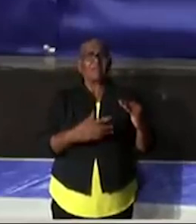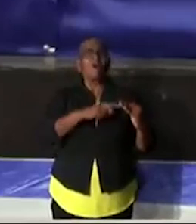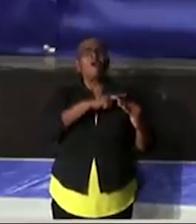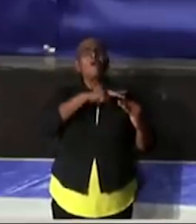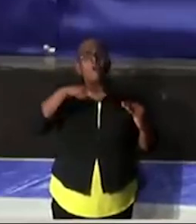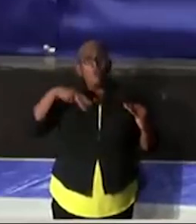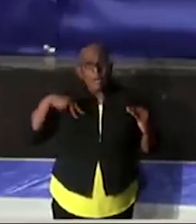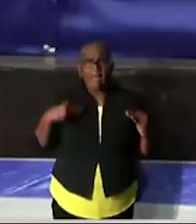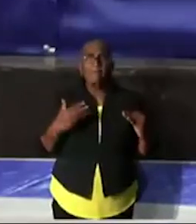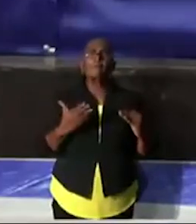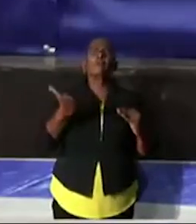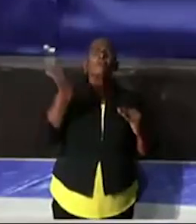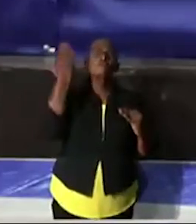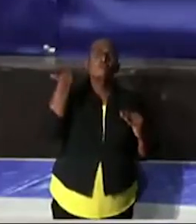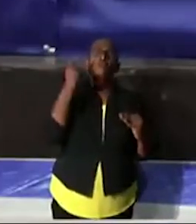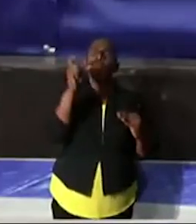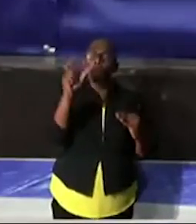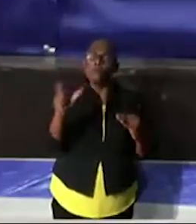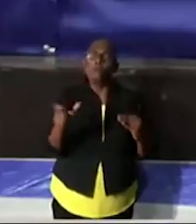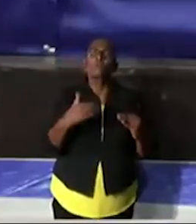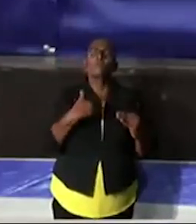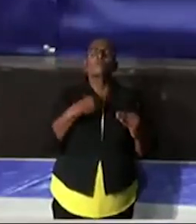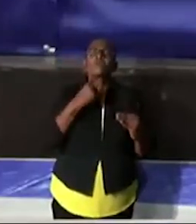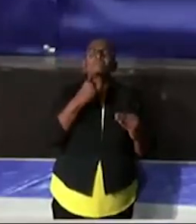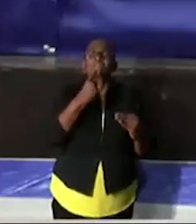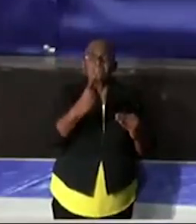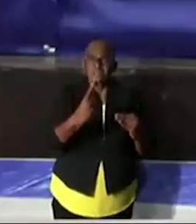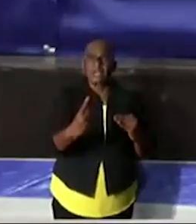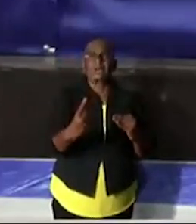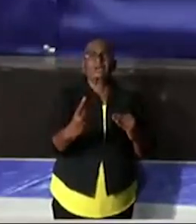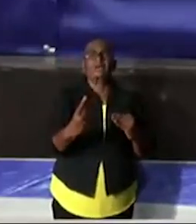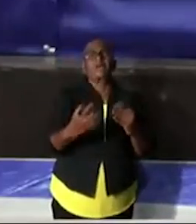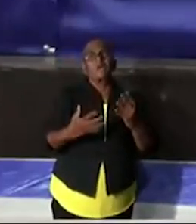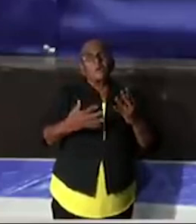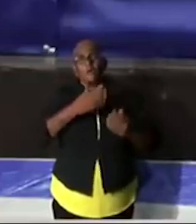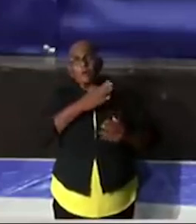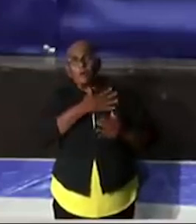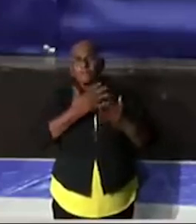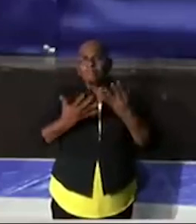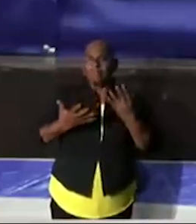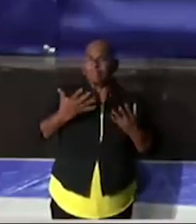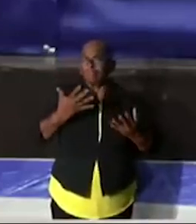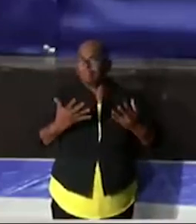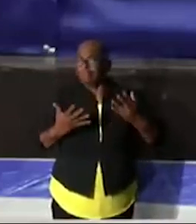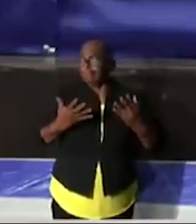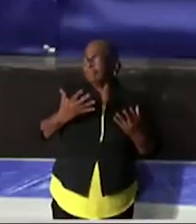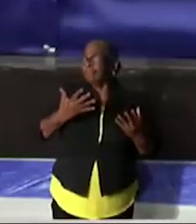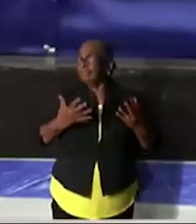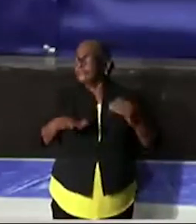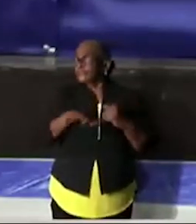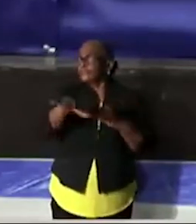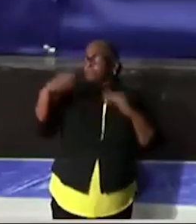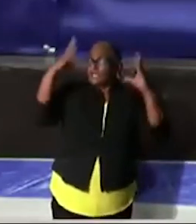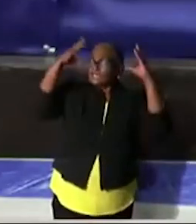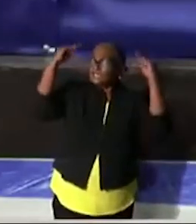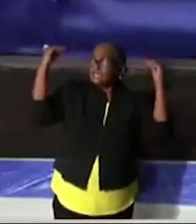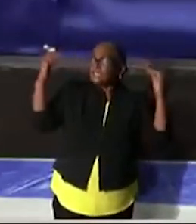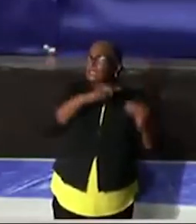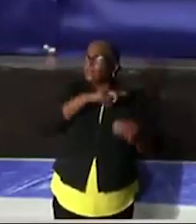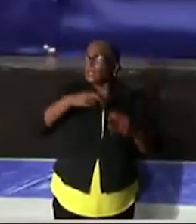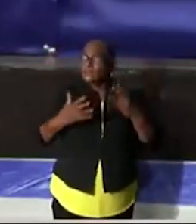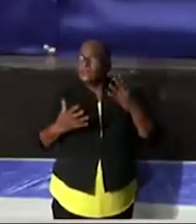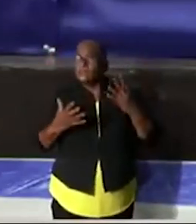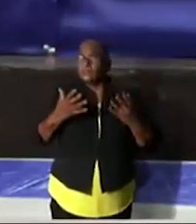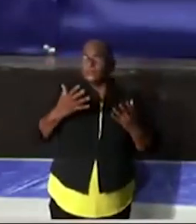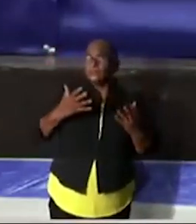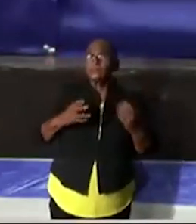de vorige week aangekondigd dat wij huiverig zijn met betrekking tot de situatie in Nederland. En dat